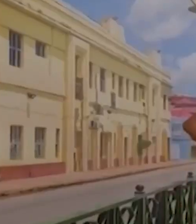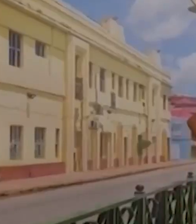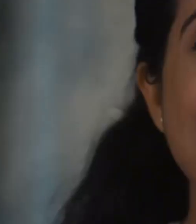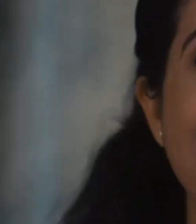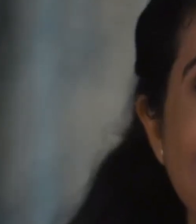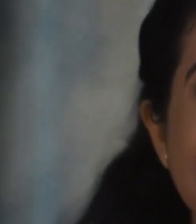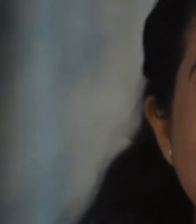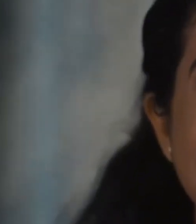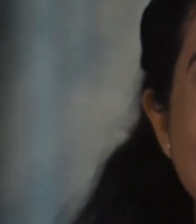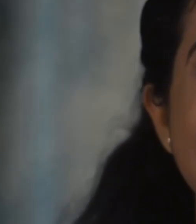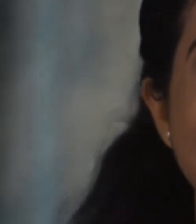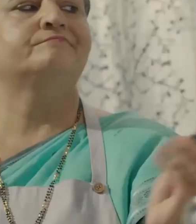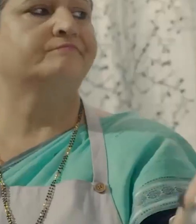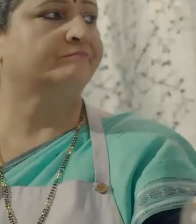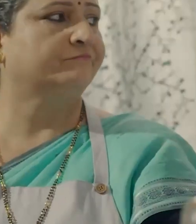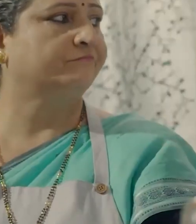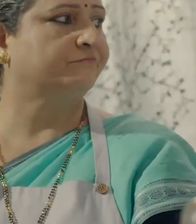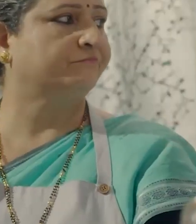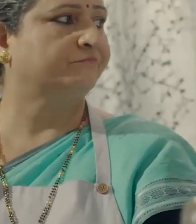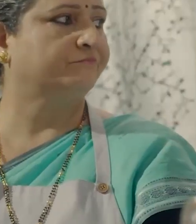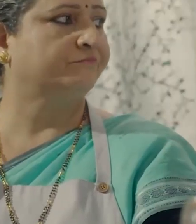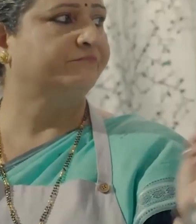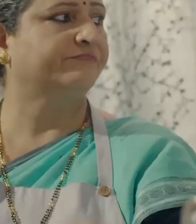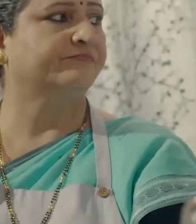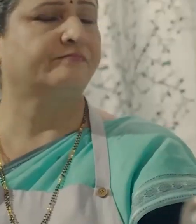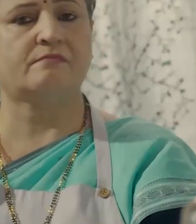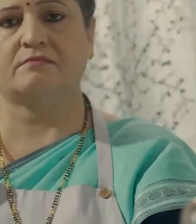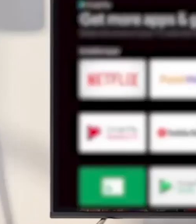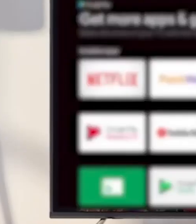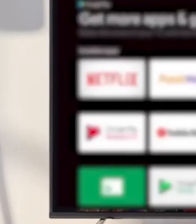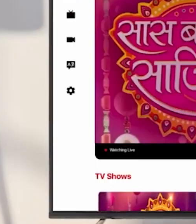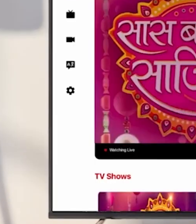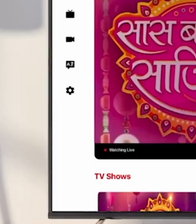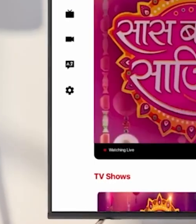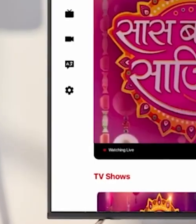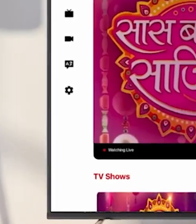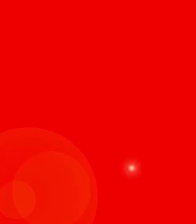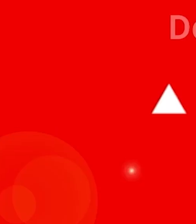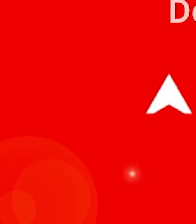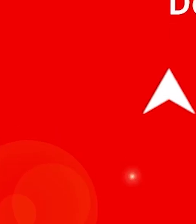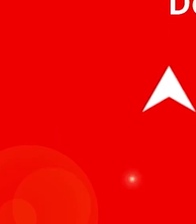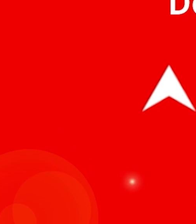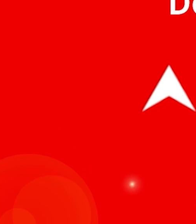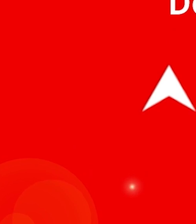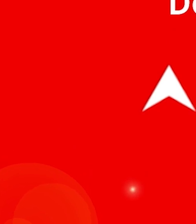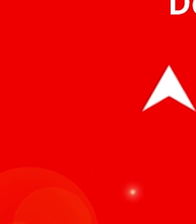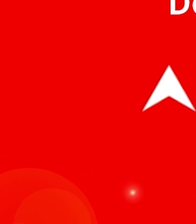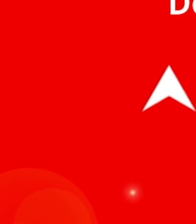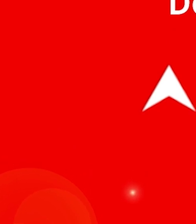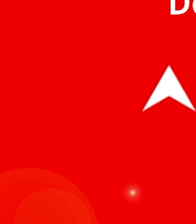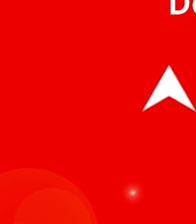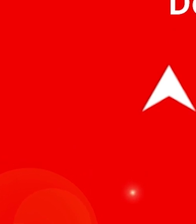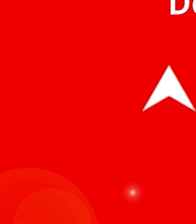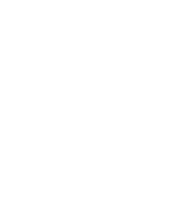पे ऑन। इनकी तरह आप भी देखें अपना फेवरेट शो अपने टाइम पर और डाउनलोड कीजिए एबीपी लाइव ऐप अपने